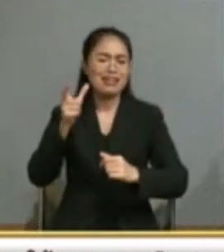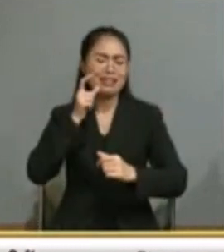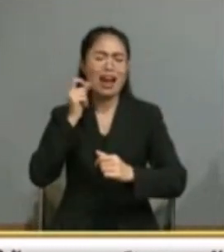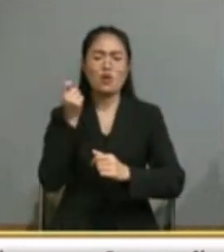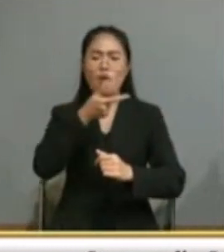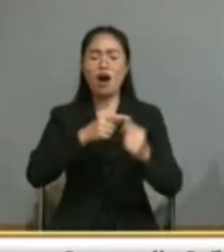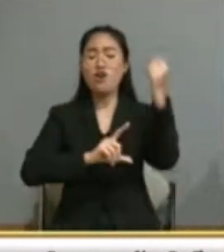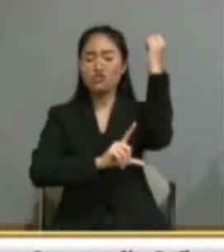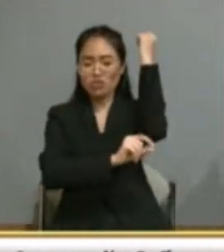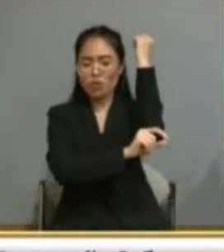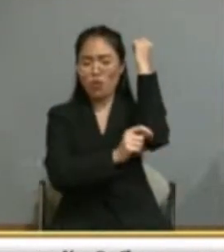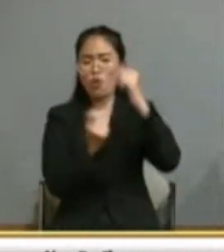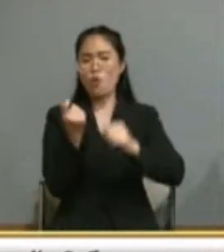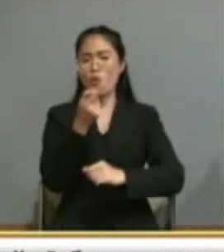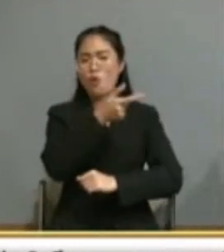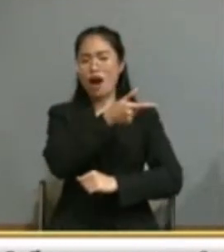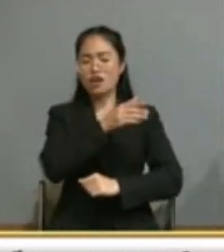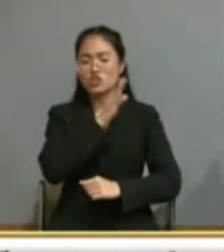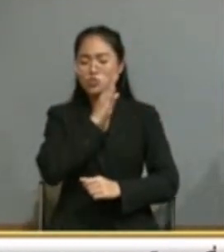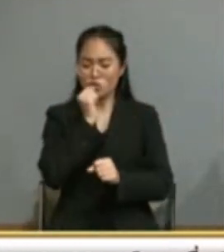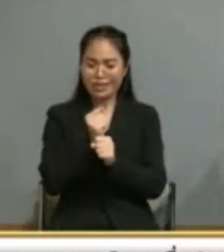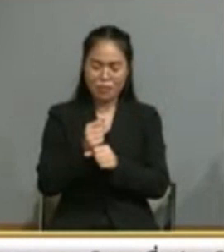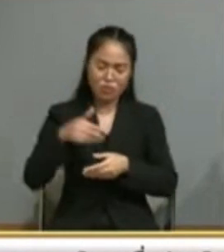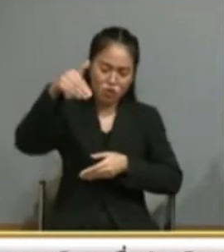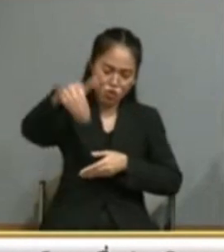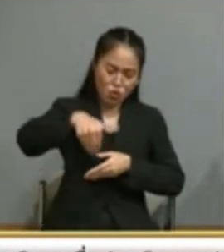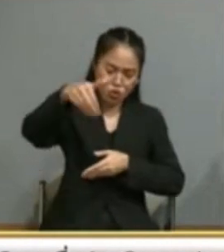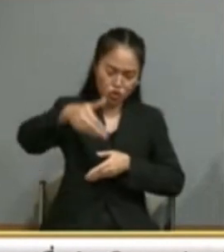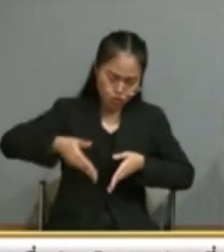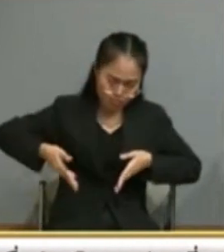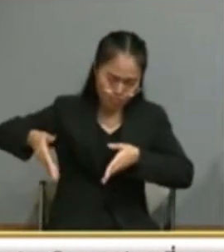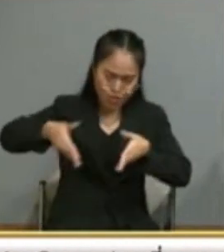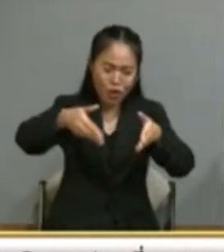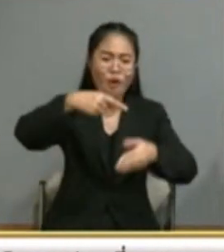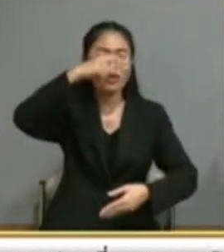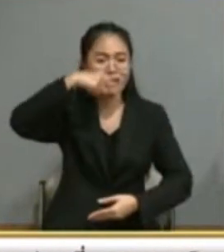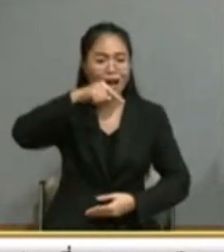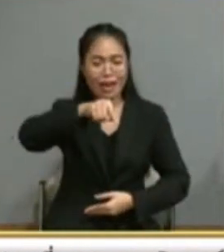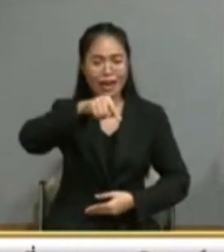ใหญ่กวาซิกระโรรครันั้น ถ้าค่uchsไยเกิดนะคะ unun้มี 2 สนามบนไปเลย